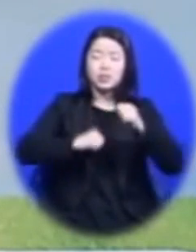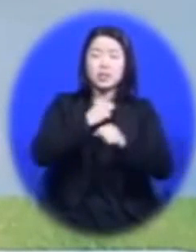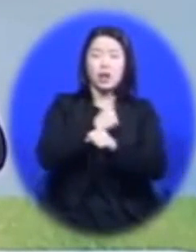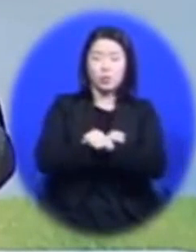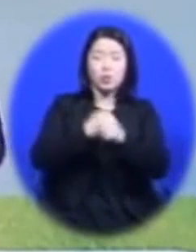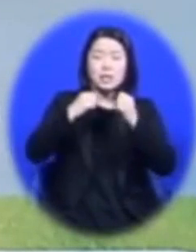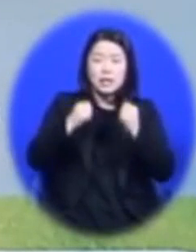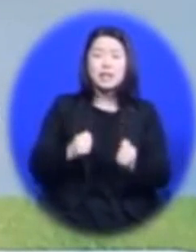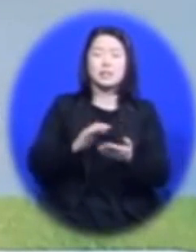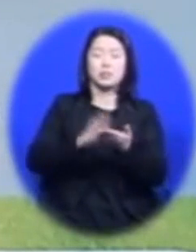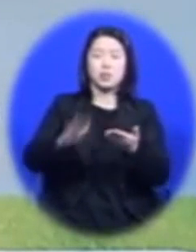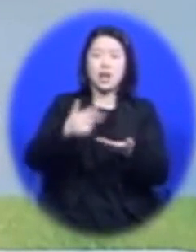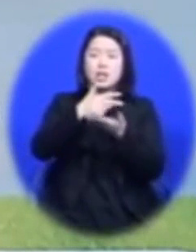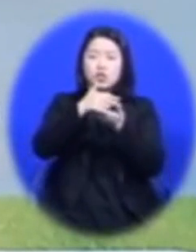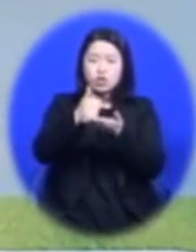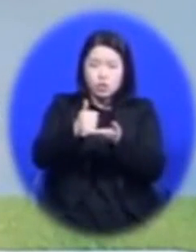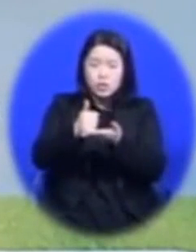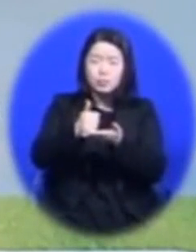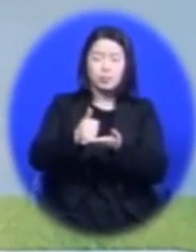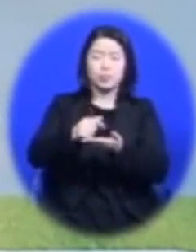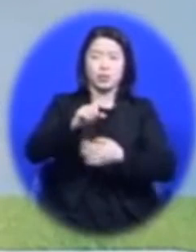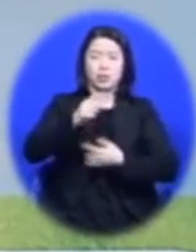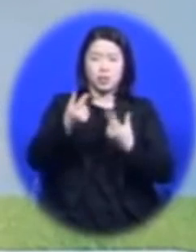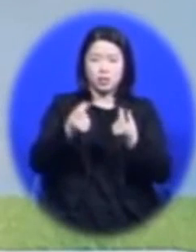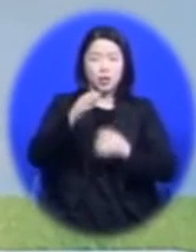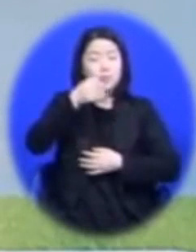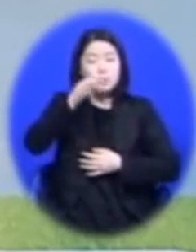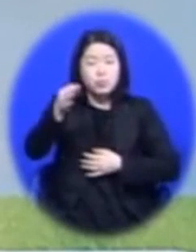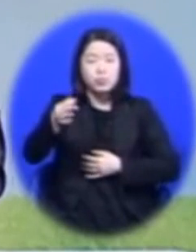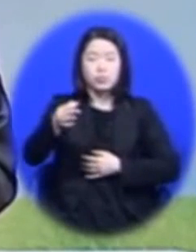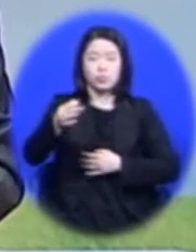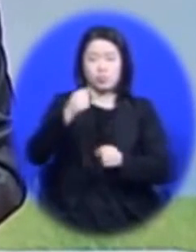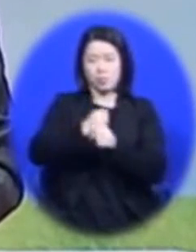거예요. 주님이라고 부르도록.